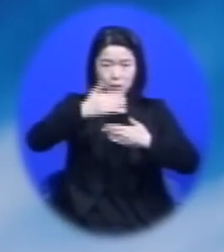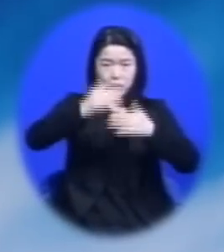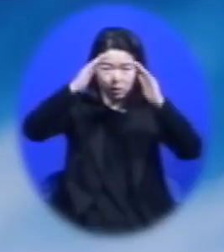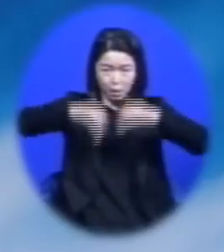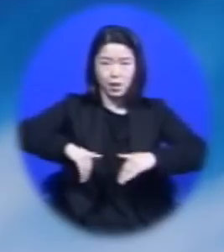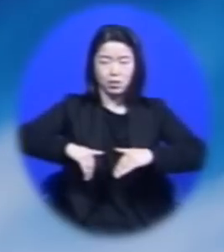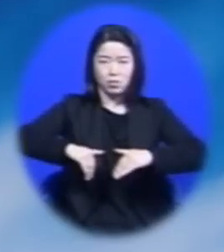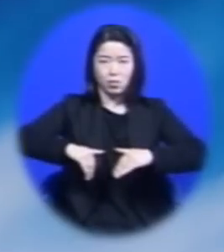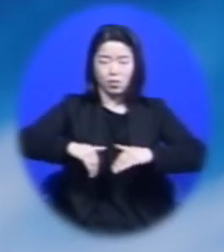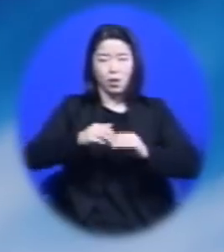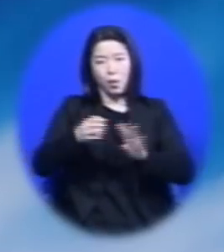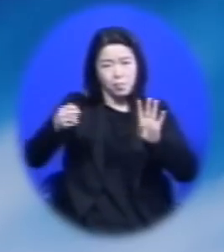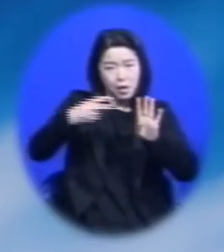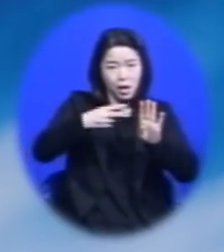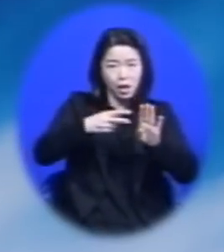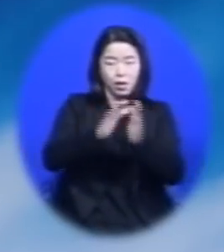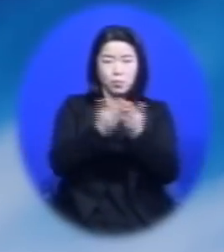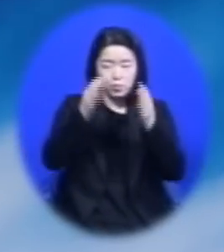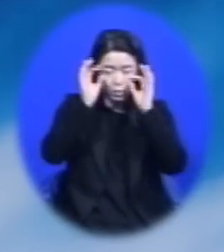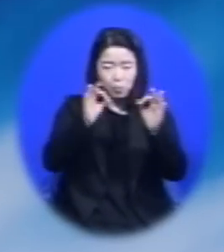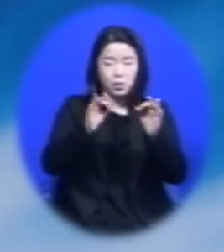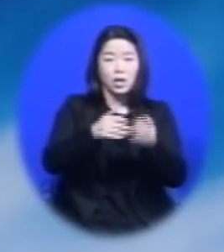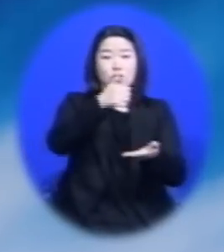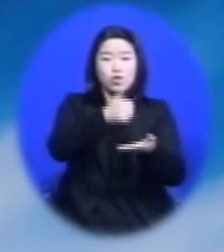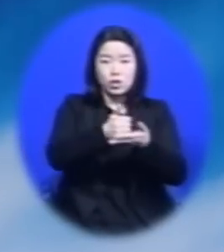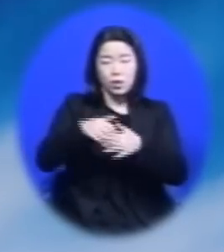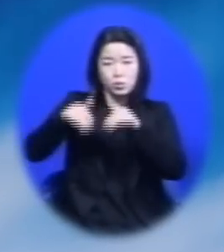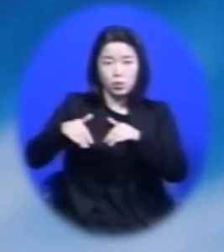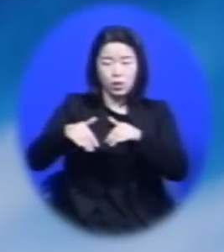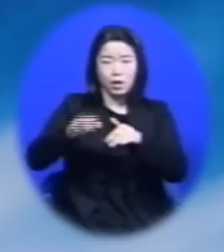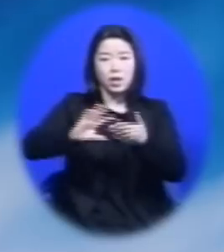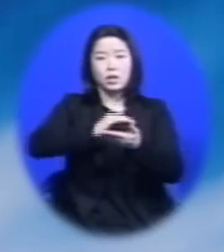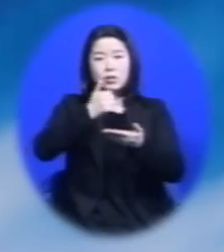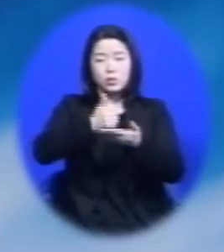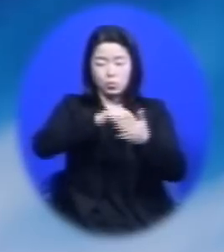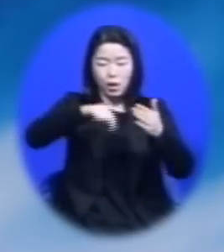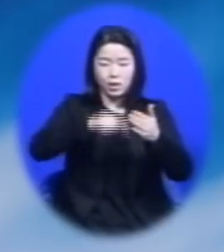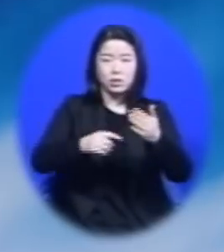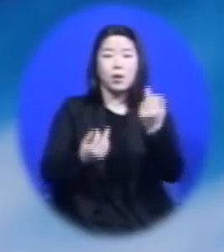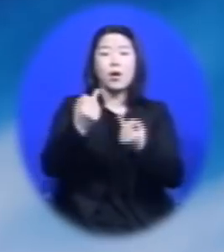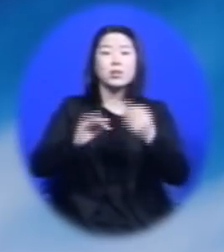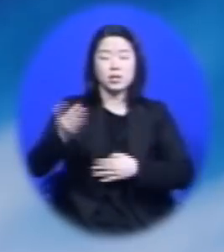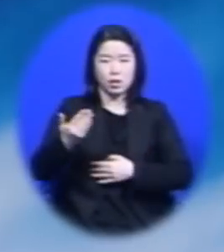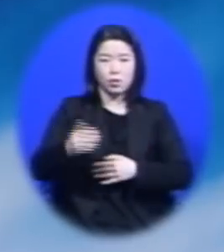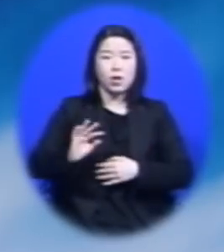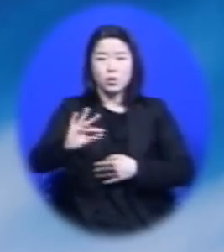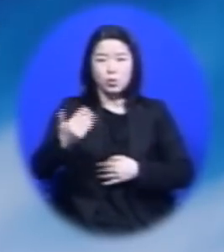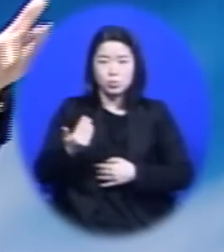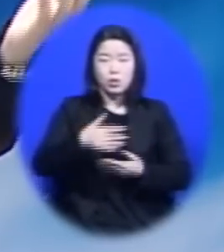보면은 주인과 종이 예수 그리스도 안에서 형제가 돼요 요즘은 주인 종 없는